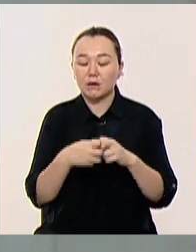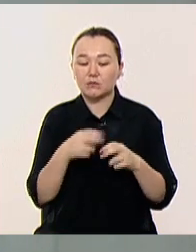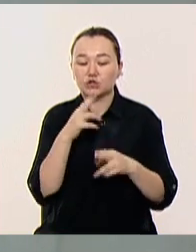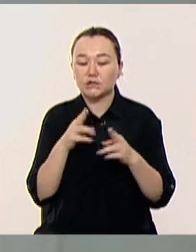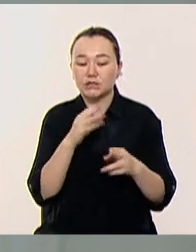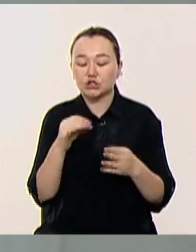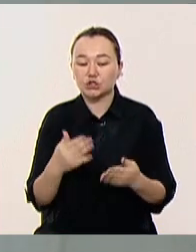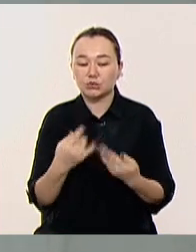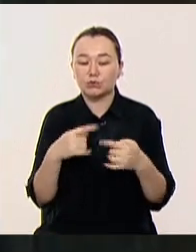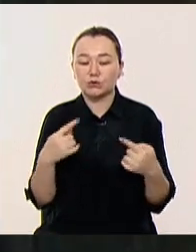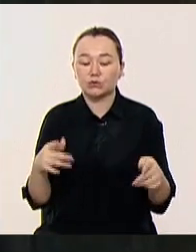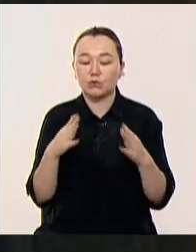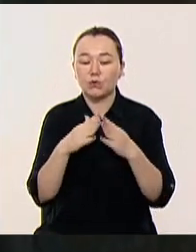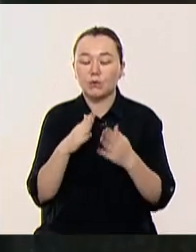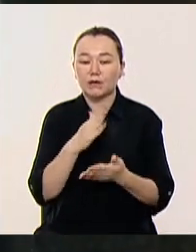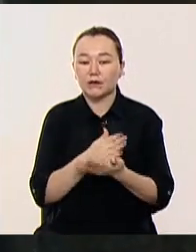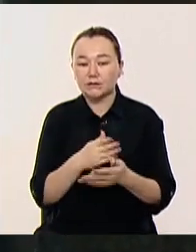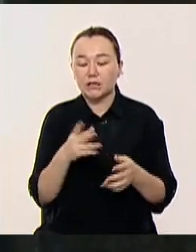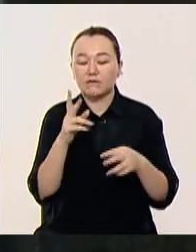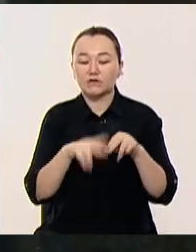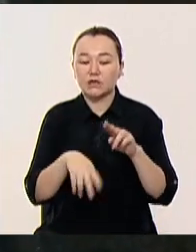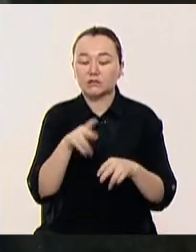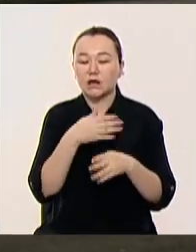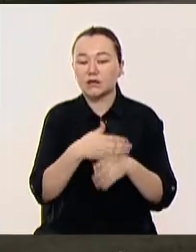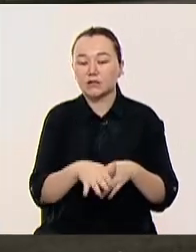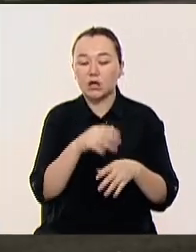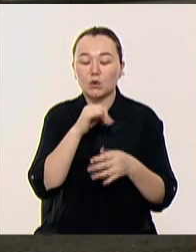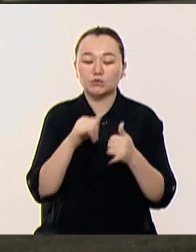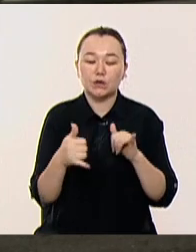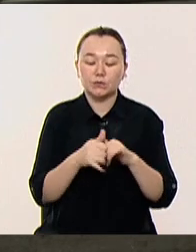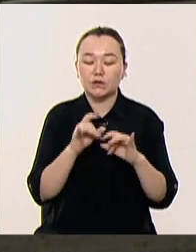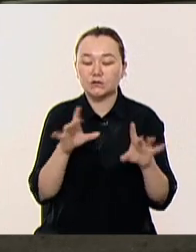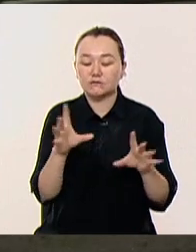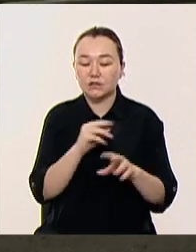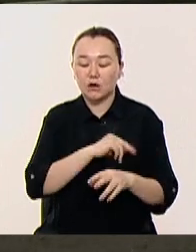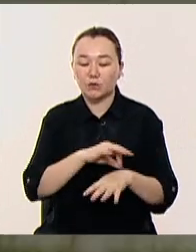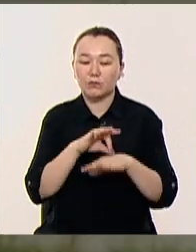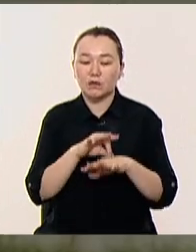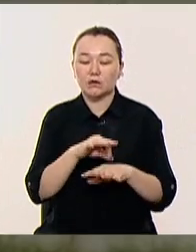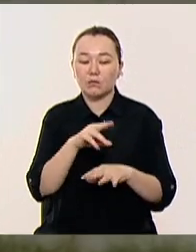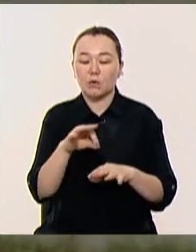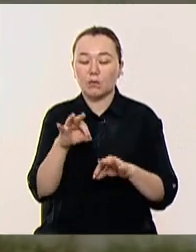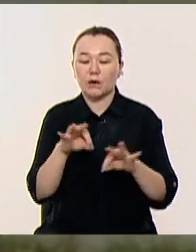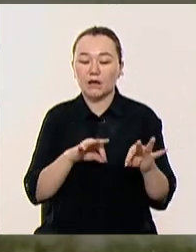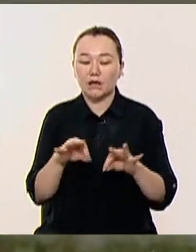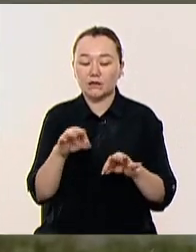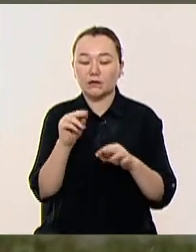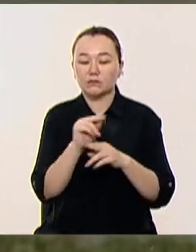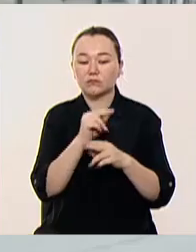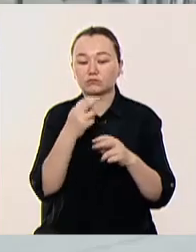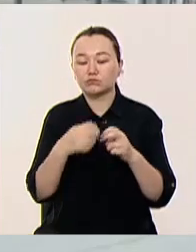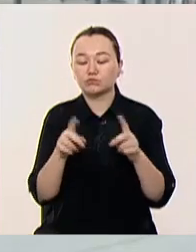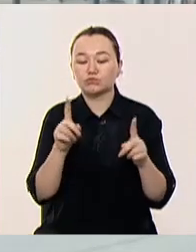и жители других домов. В отделе строительства Усть-Каменогорска уверяют, что все работы проводились по проекту, дефекты